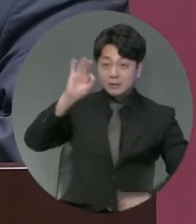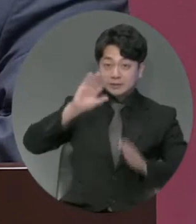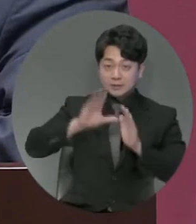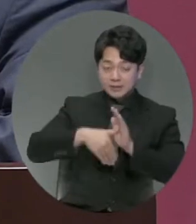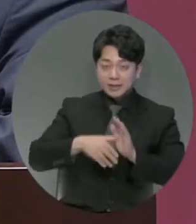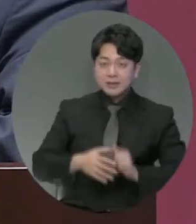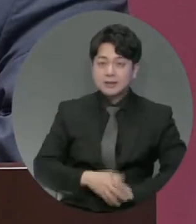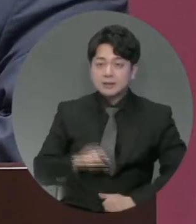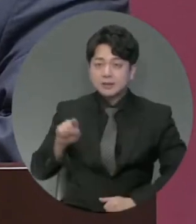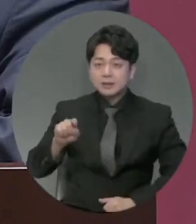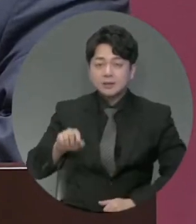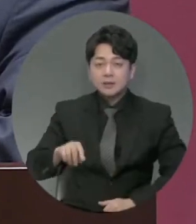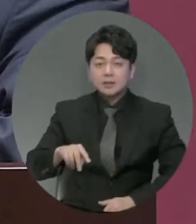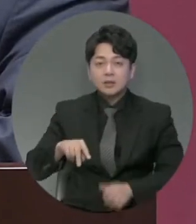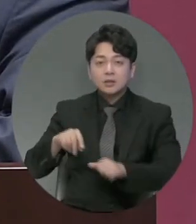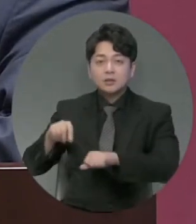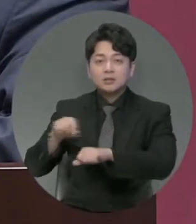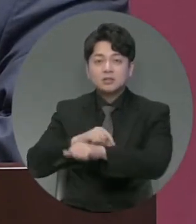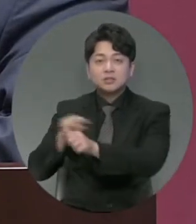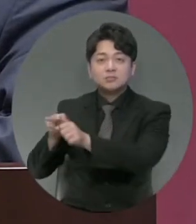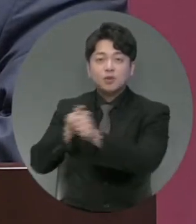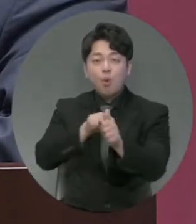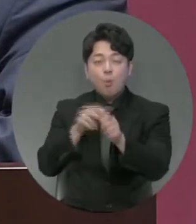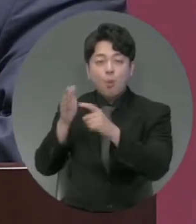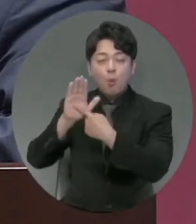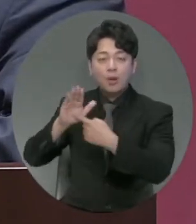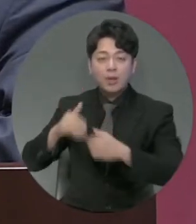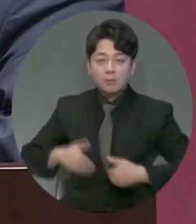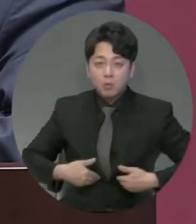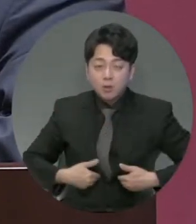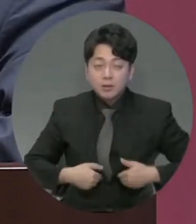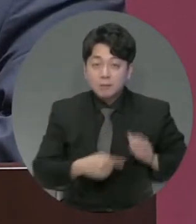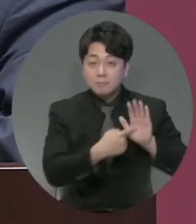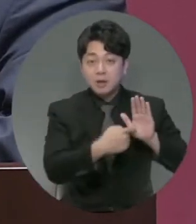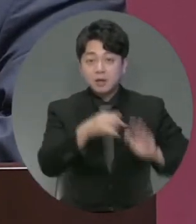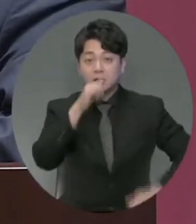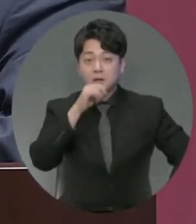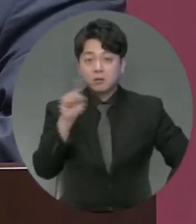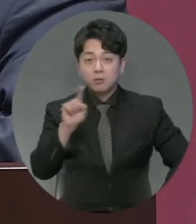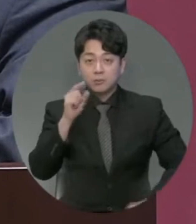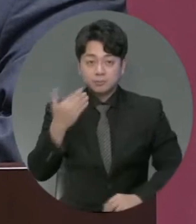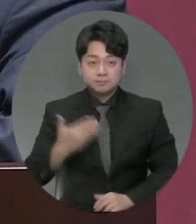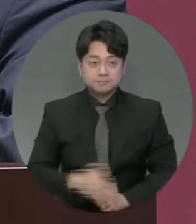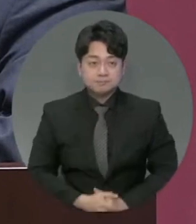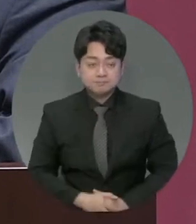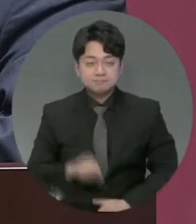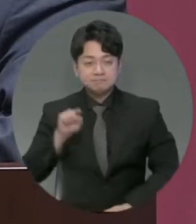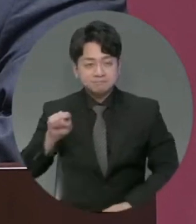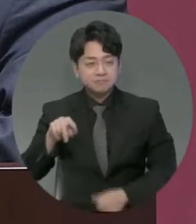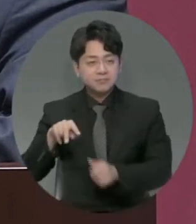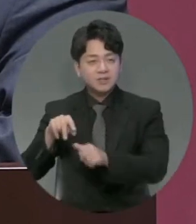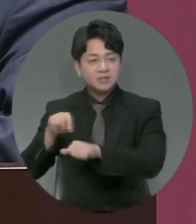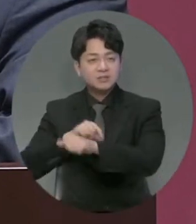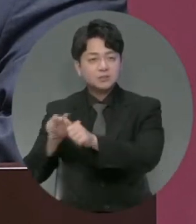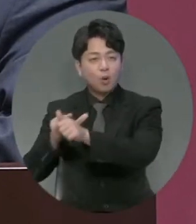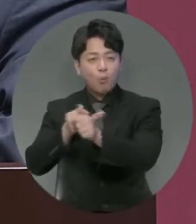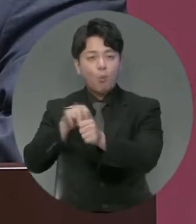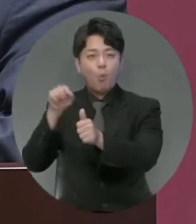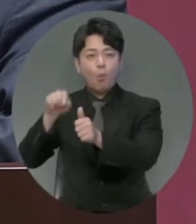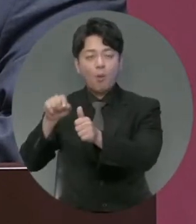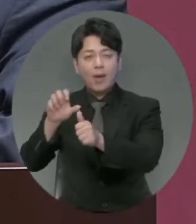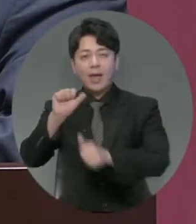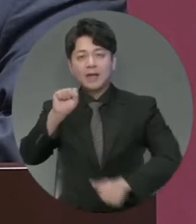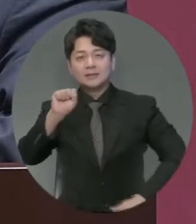공개를 했으면 좋겠는데 어떻게 생각하십니까? SI 부분은 거기에 나와 있는 의원도 뭐 잘 아시겠지만은 거기에 뭐